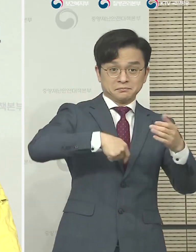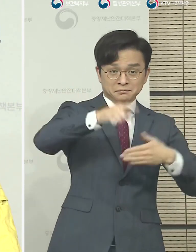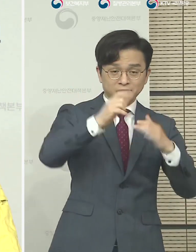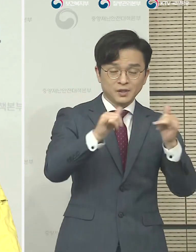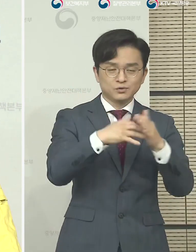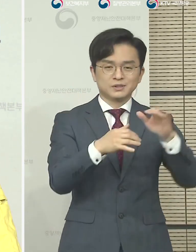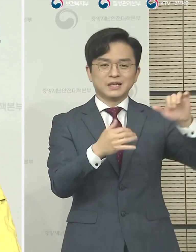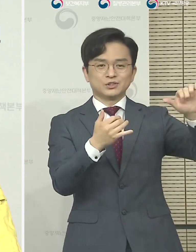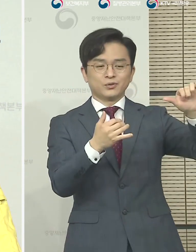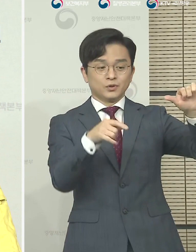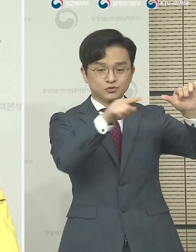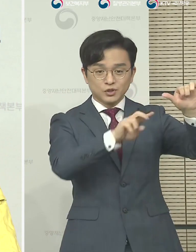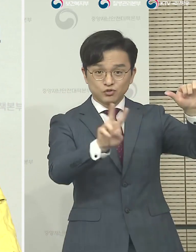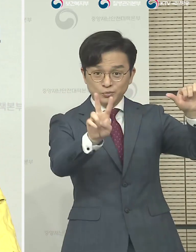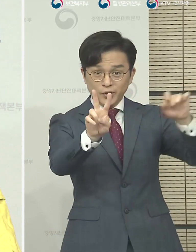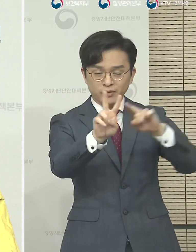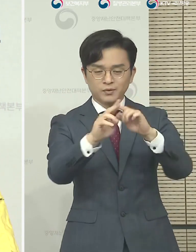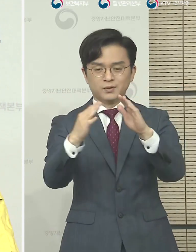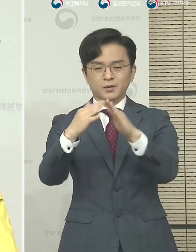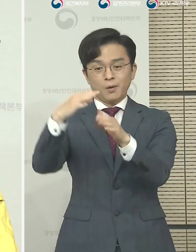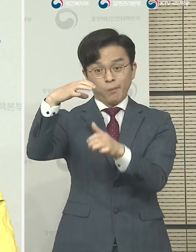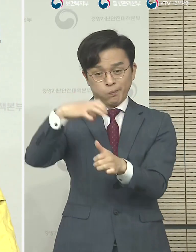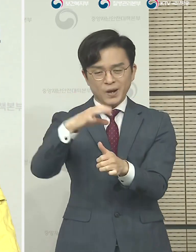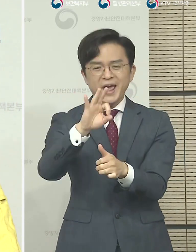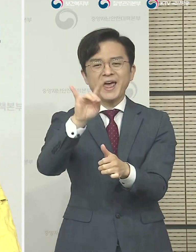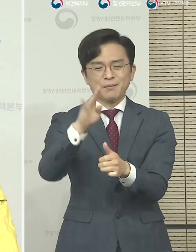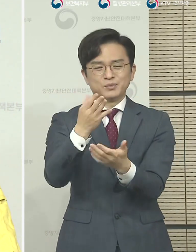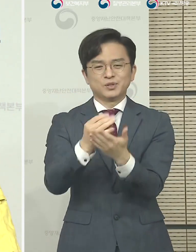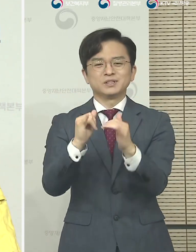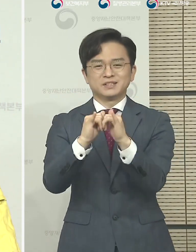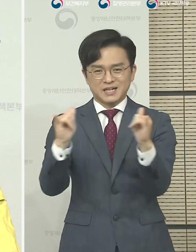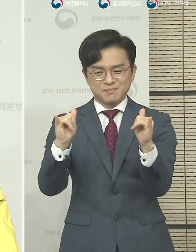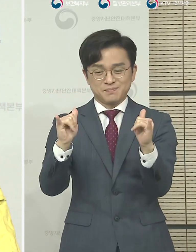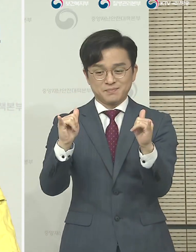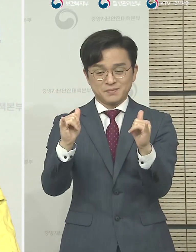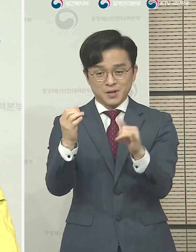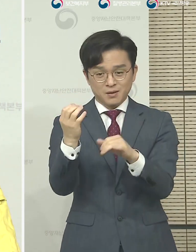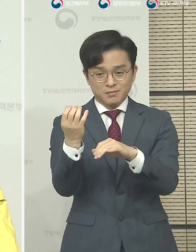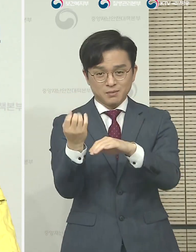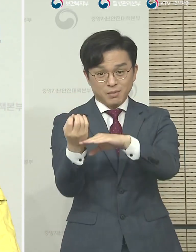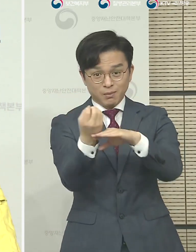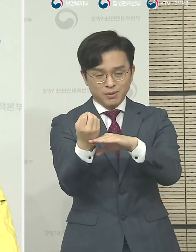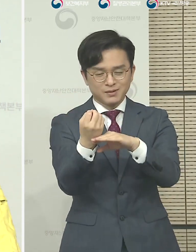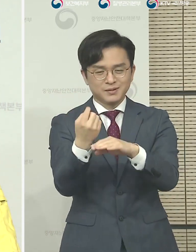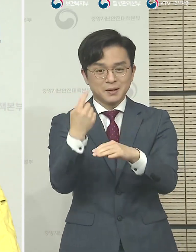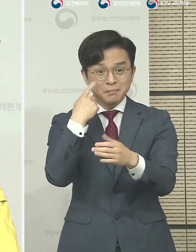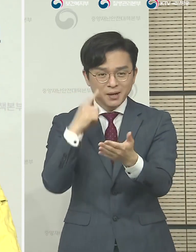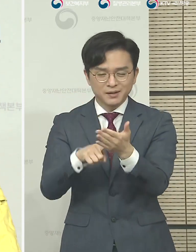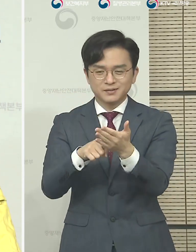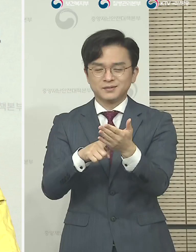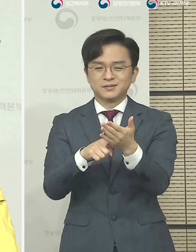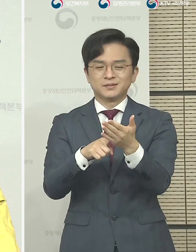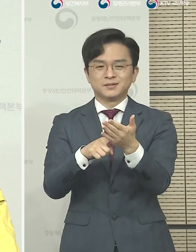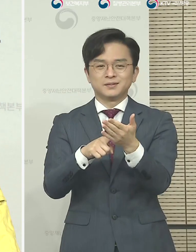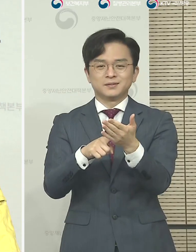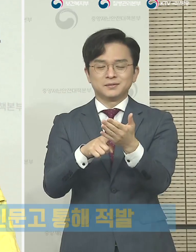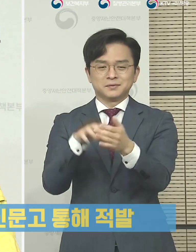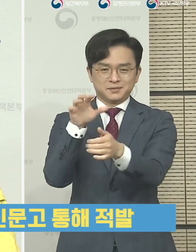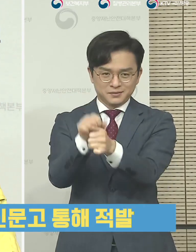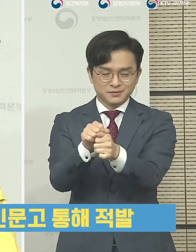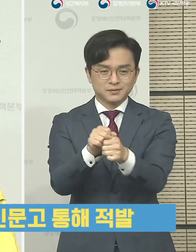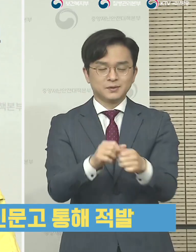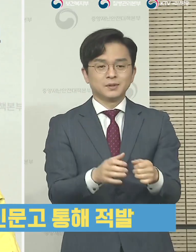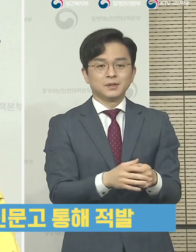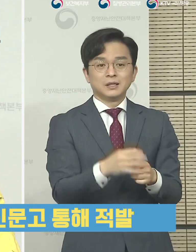중에서 2건이 자가격리 앱으로 적발을 했고요. 그저께는 무단 이탈이 7건이 있었는데 이